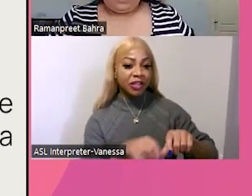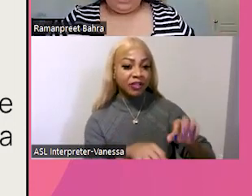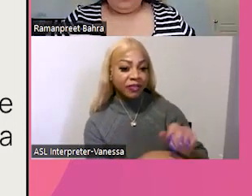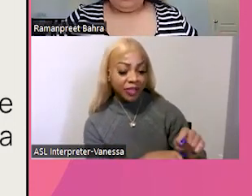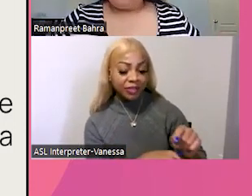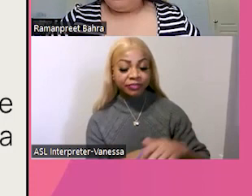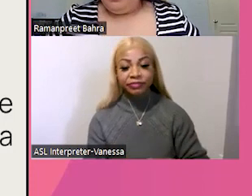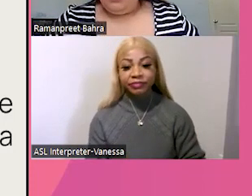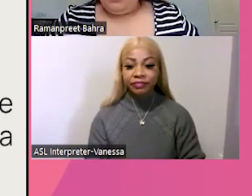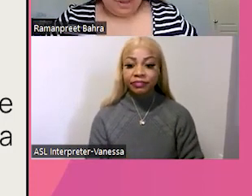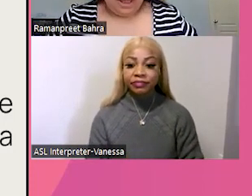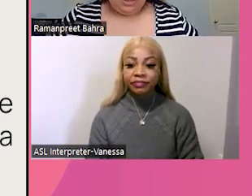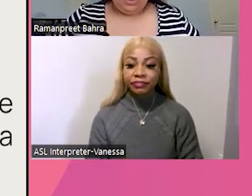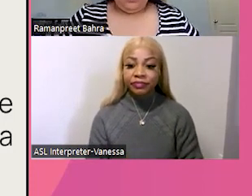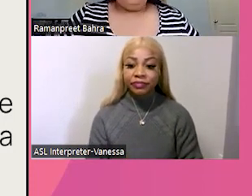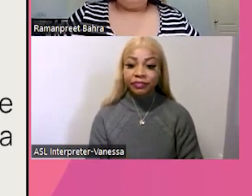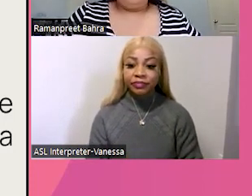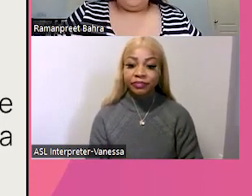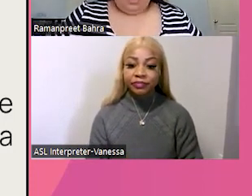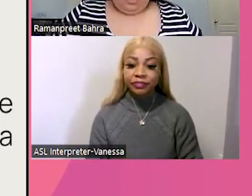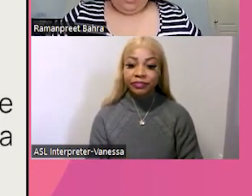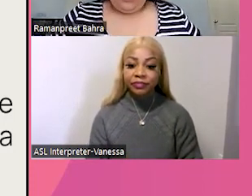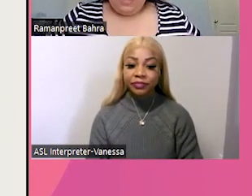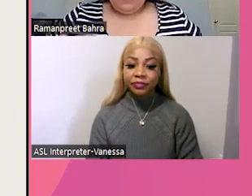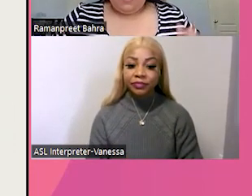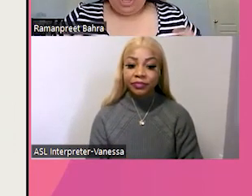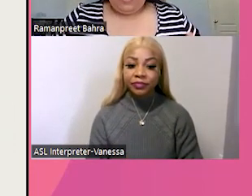sexualisation, donc du corps en surpoids.